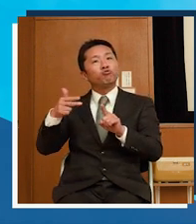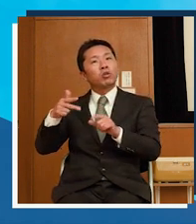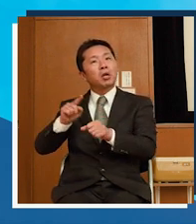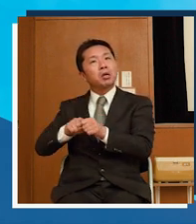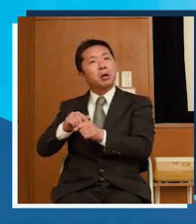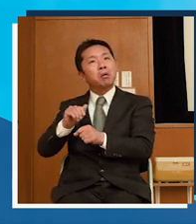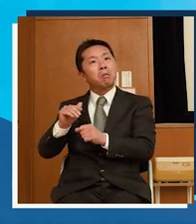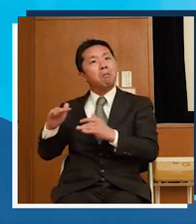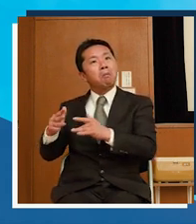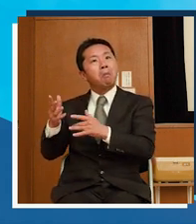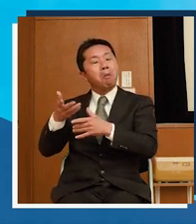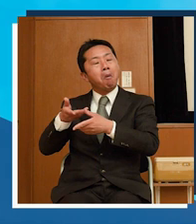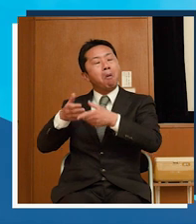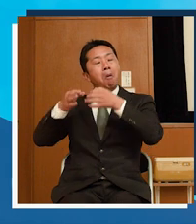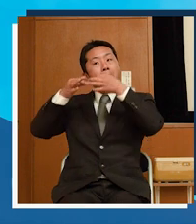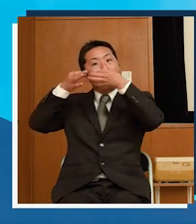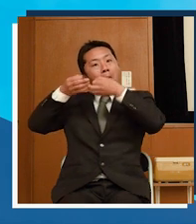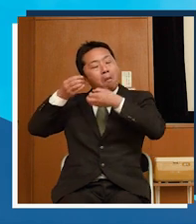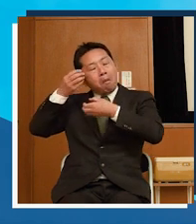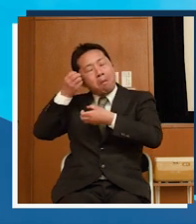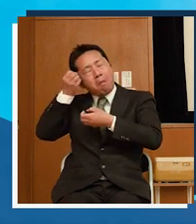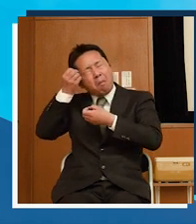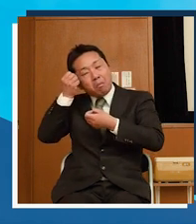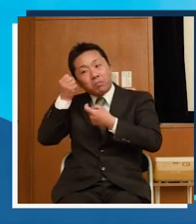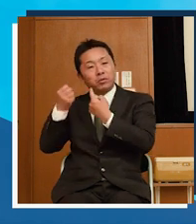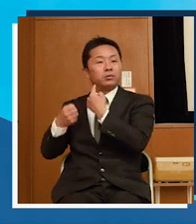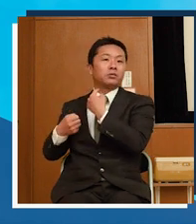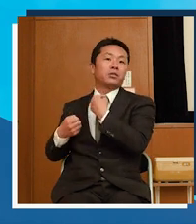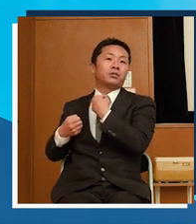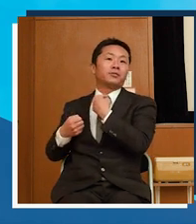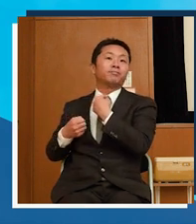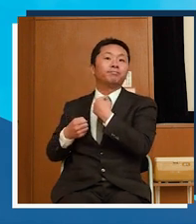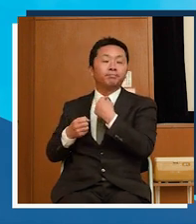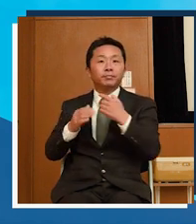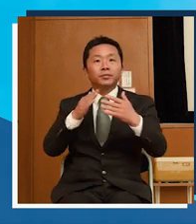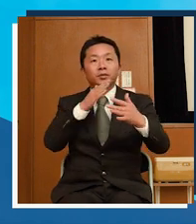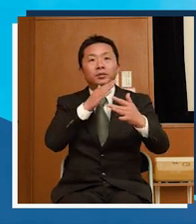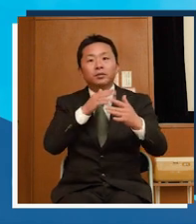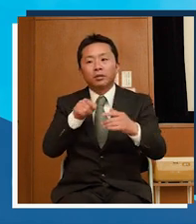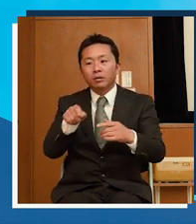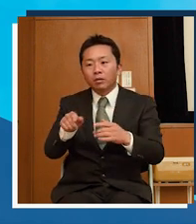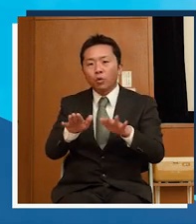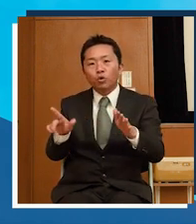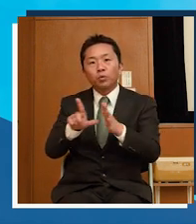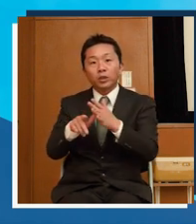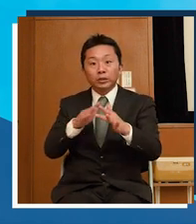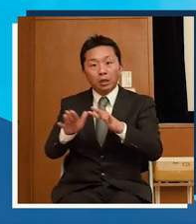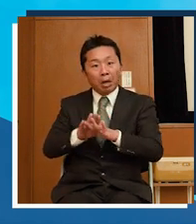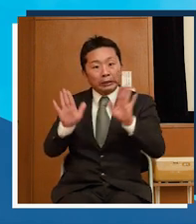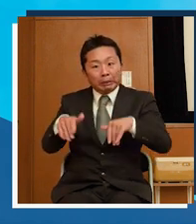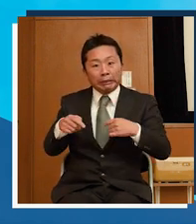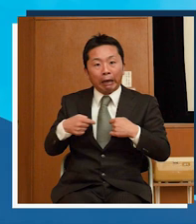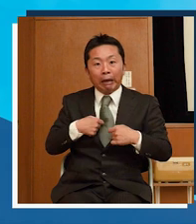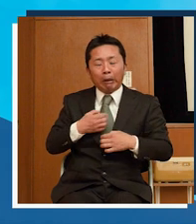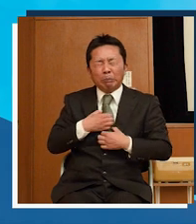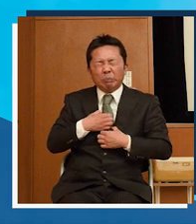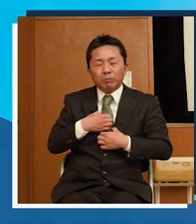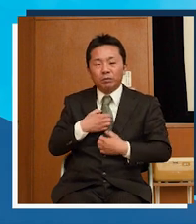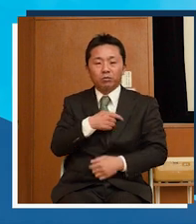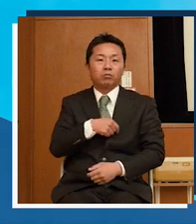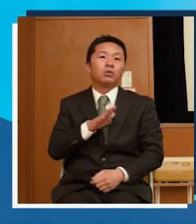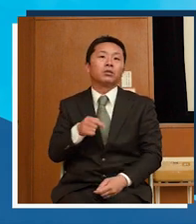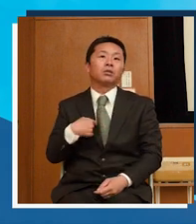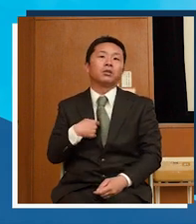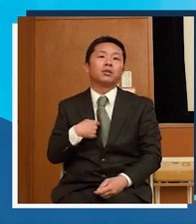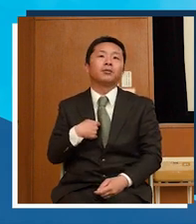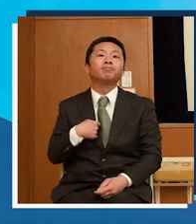が蘇りましたあの時も子供の時も私は戦争が始まったんじゃないかと思うぐらいの恐怖心を持ちましたけれど